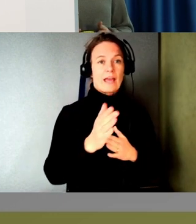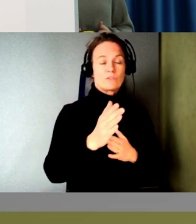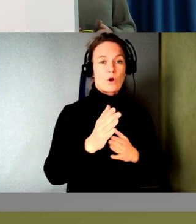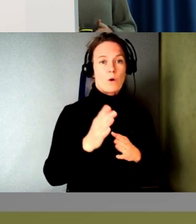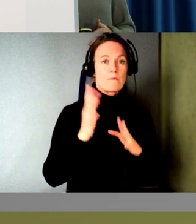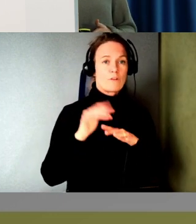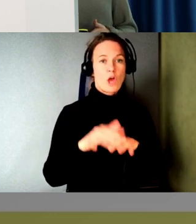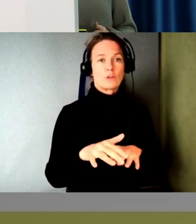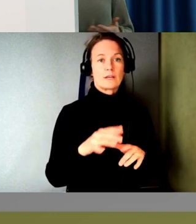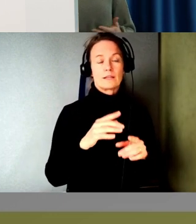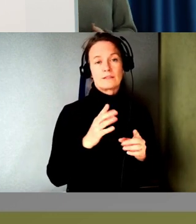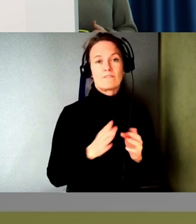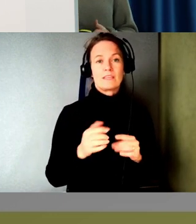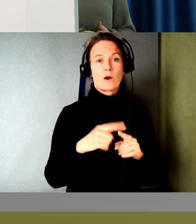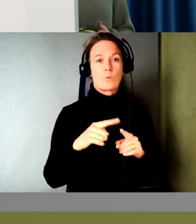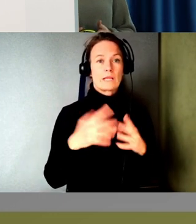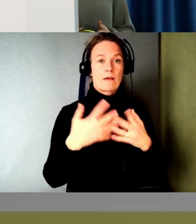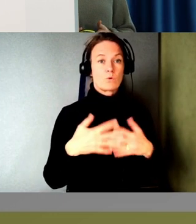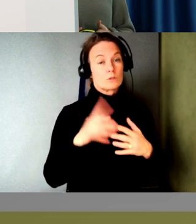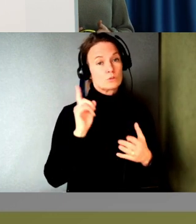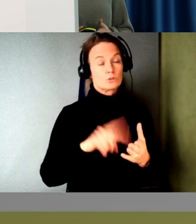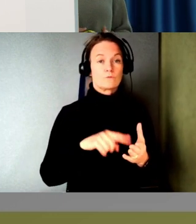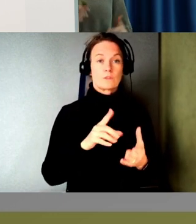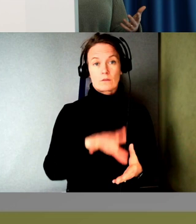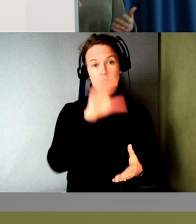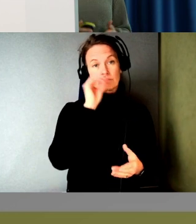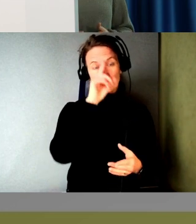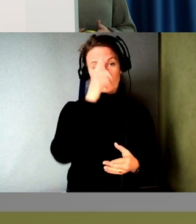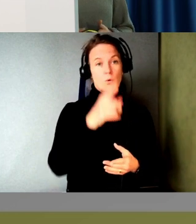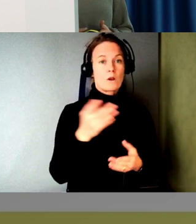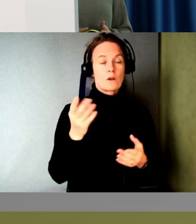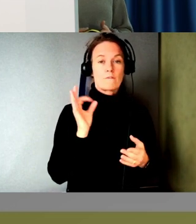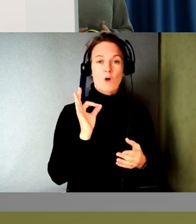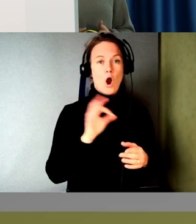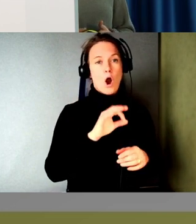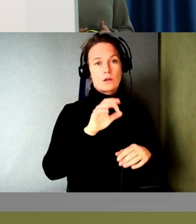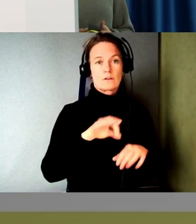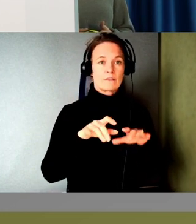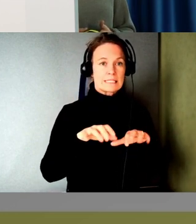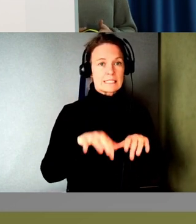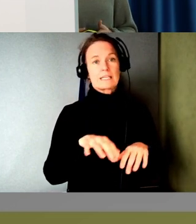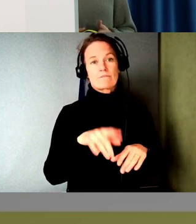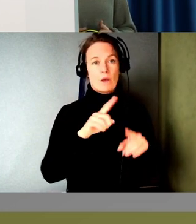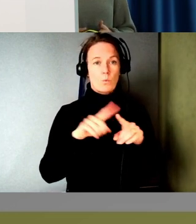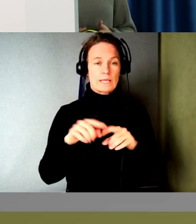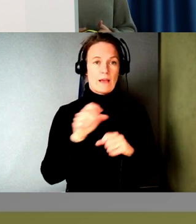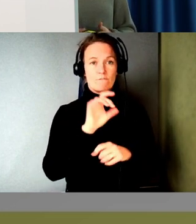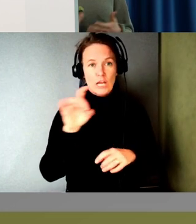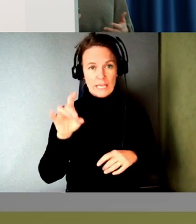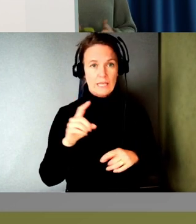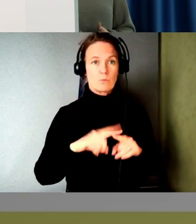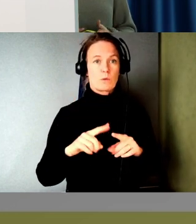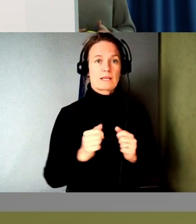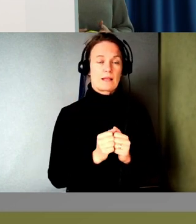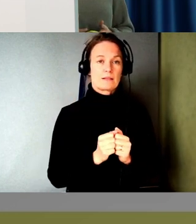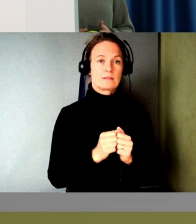funktionerna så att de förstår Eh hur de ska använda Vad de ska fylla i på olika ställen och så där så Det är